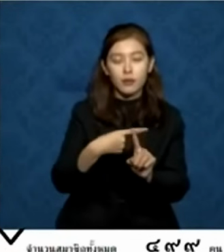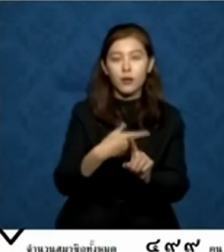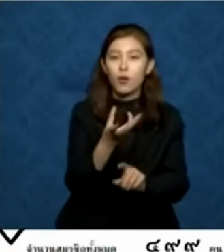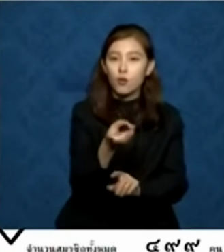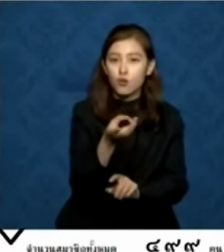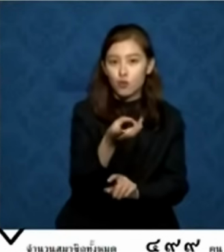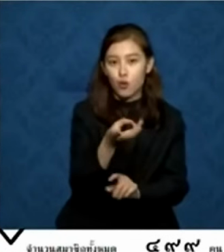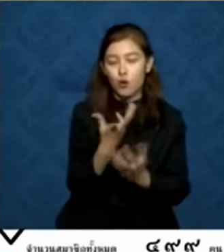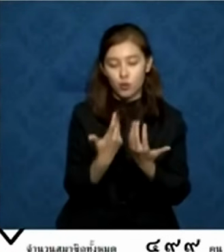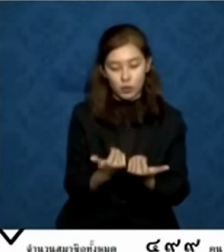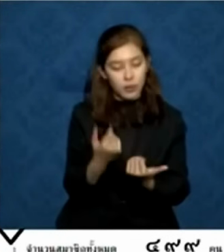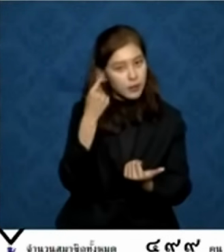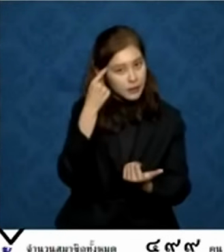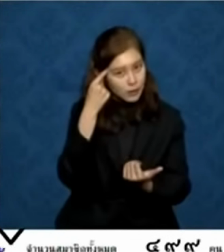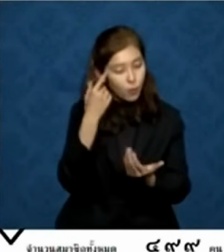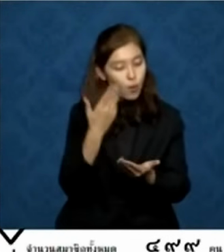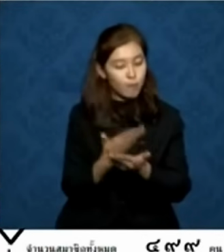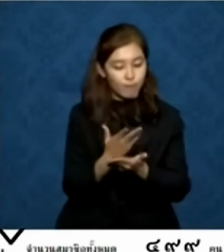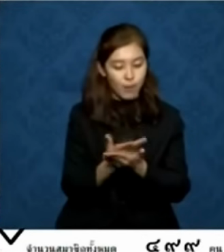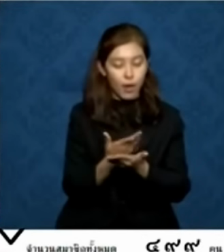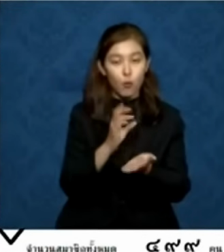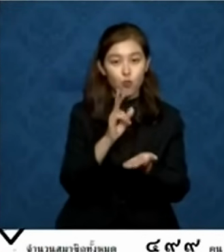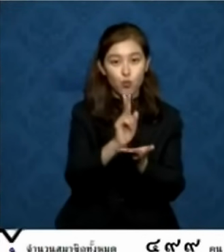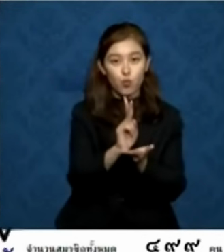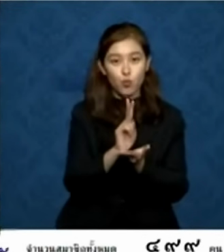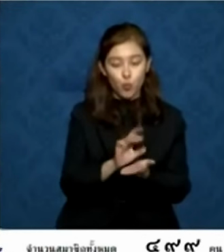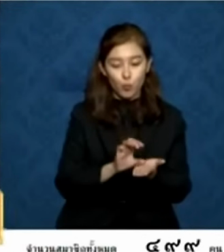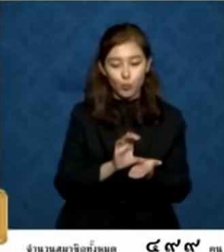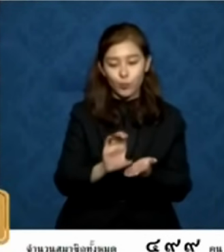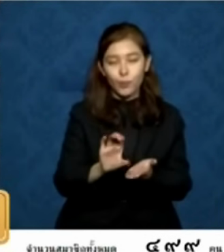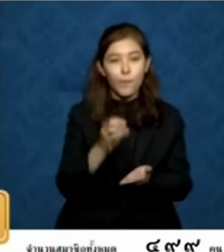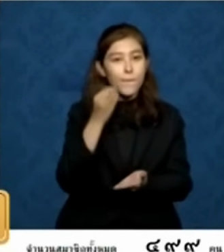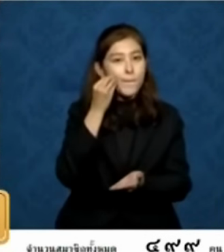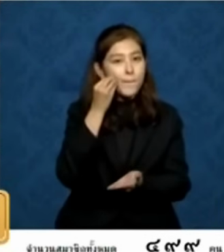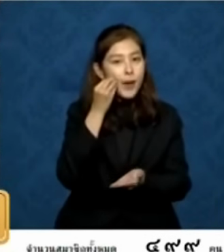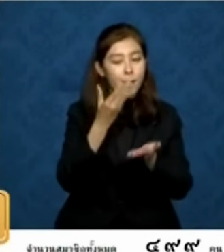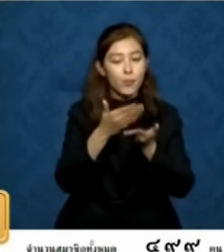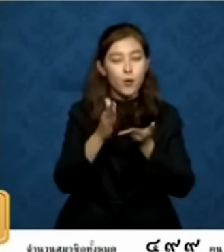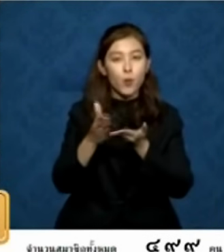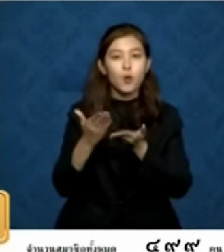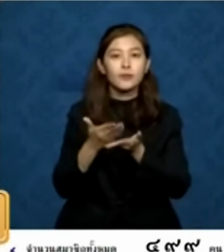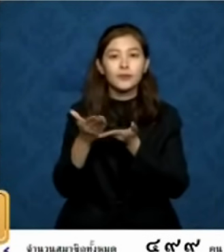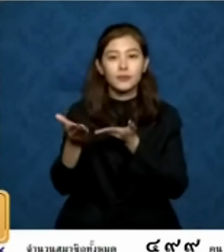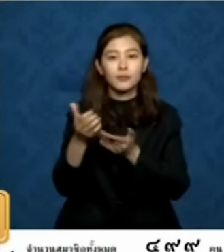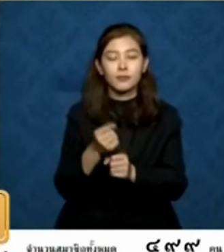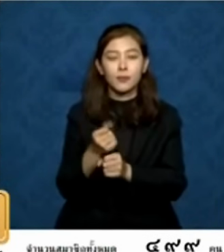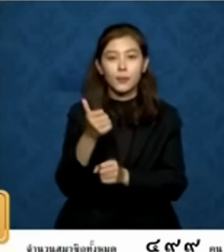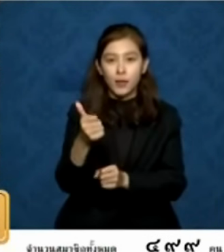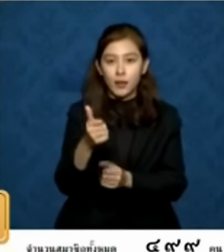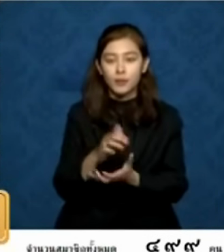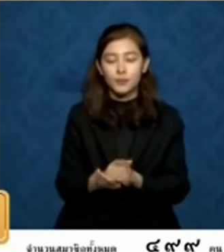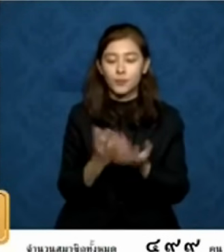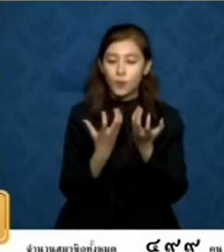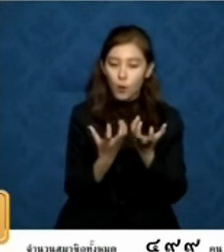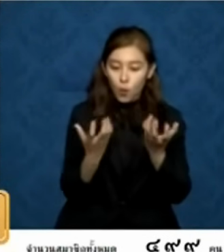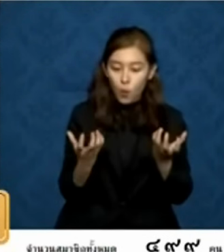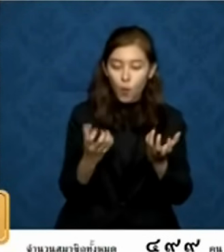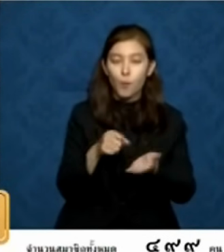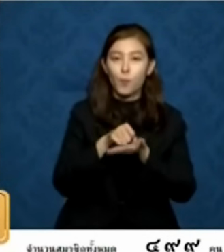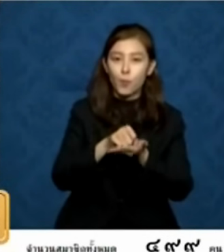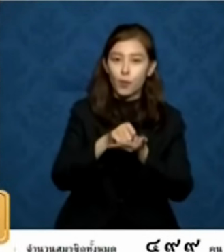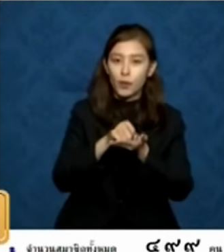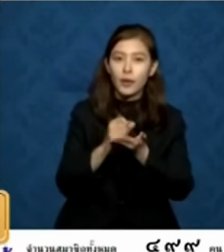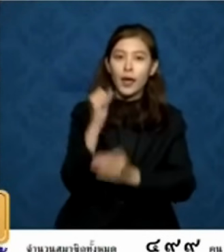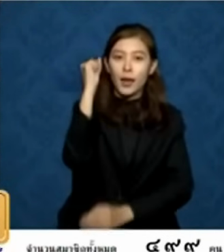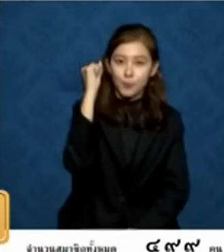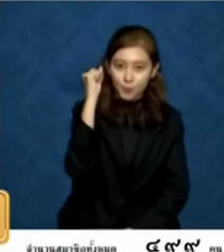พื่อซื้อที่อยู่อาศัยเป็นของตนเองส่งเสริมการจัดสิ่งอำนวยความสะดวกและบริการสาธารณะสำหรับคน